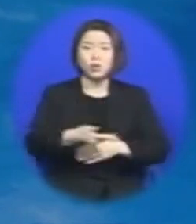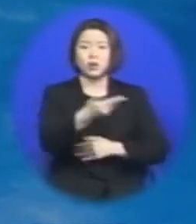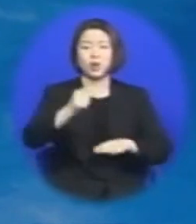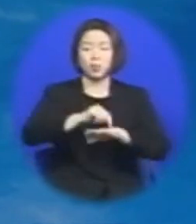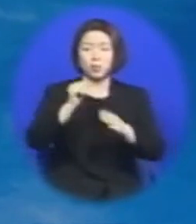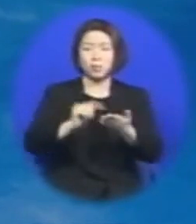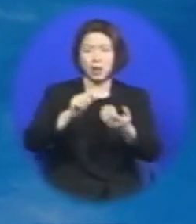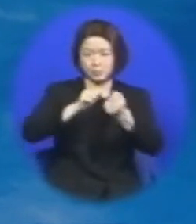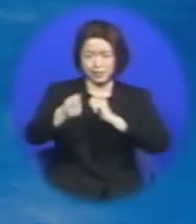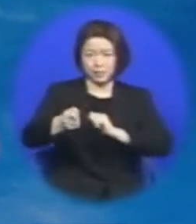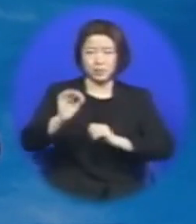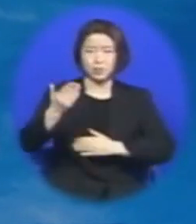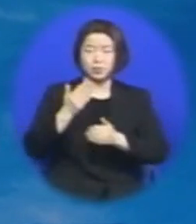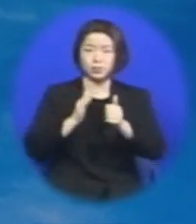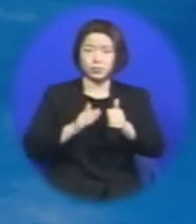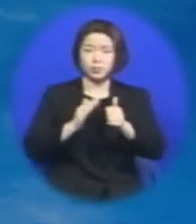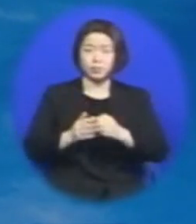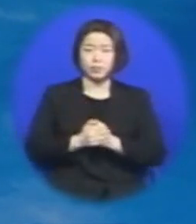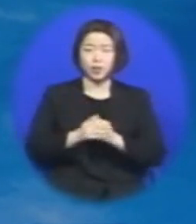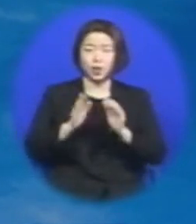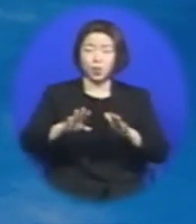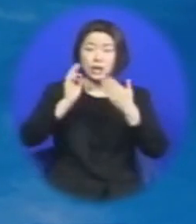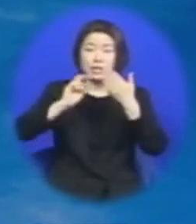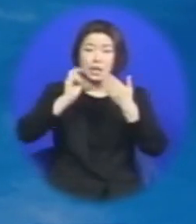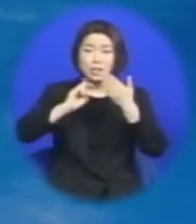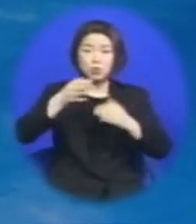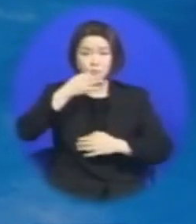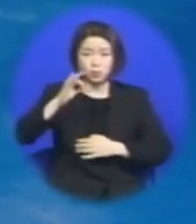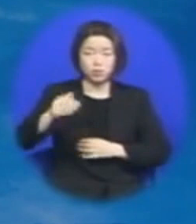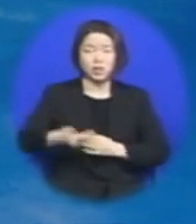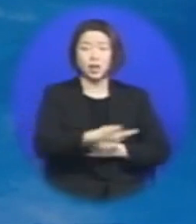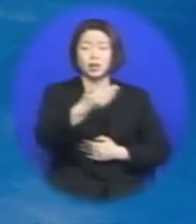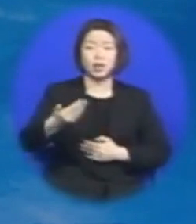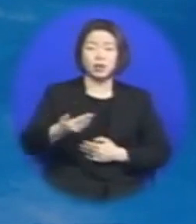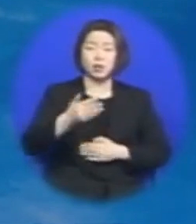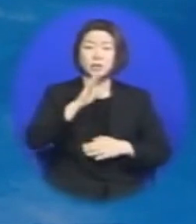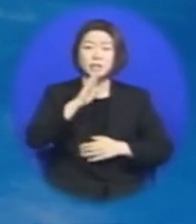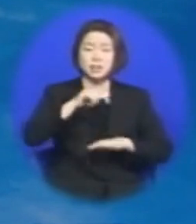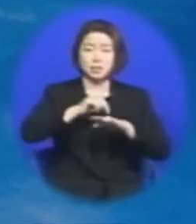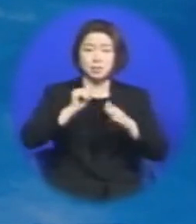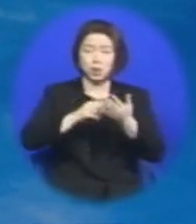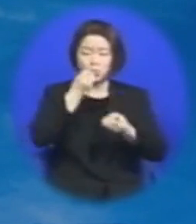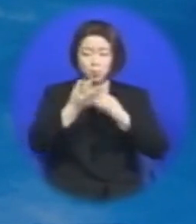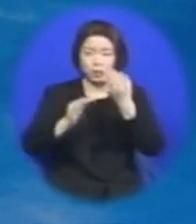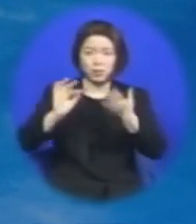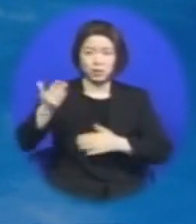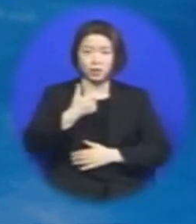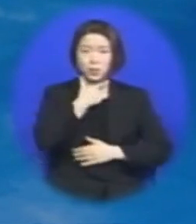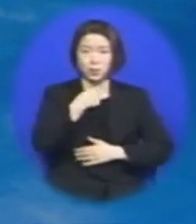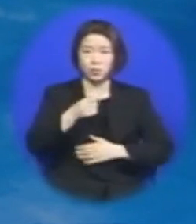찢으셨다 같이 찬송을 부르실 때 여러분의 진짜 마음 의 고백이 되시기를